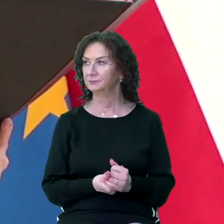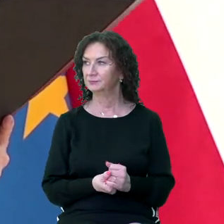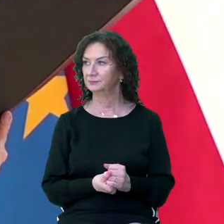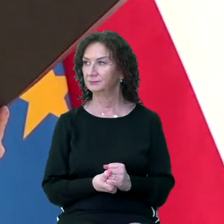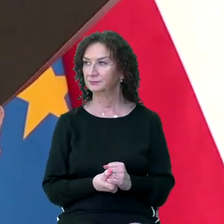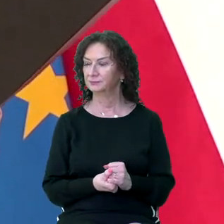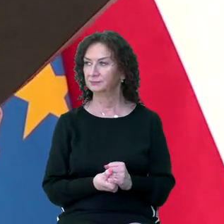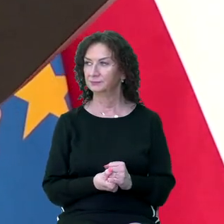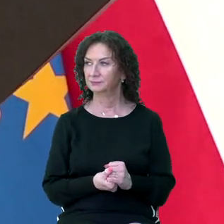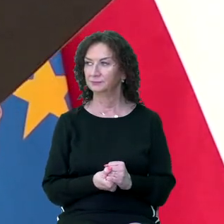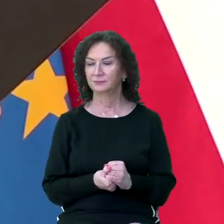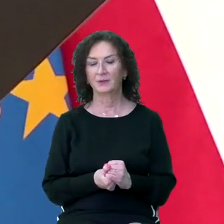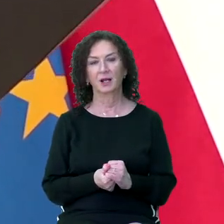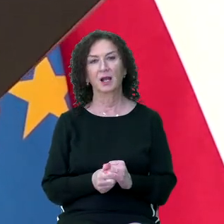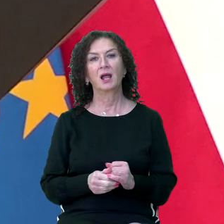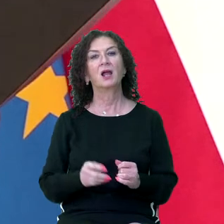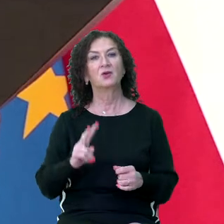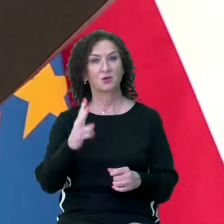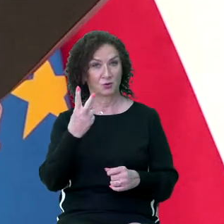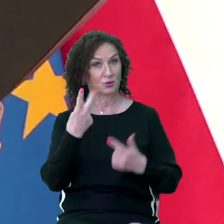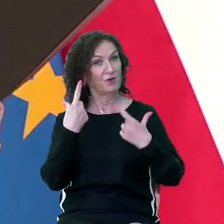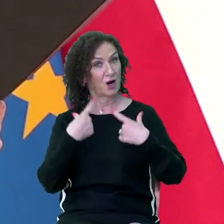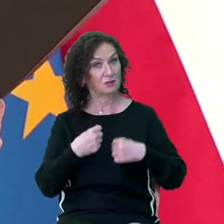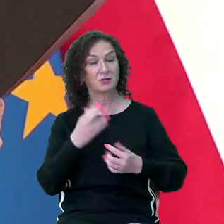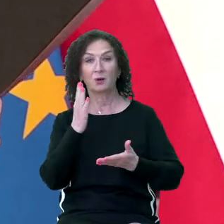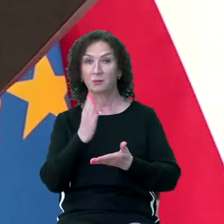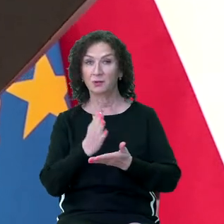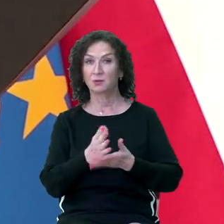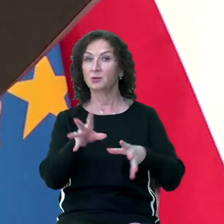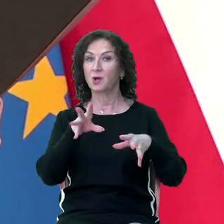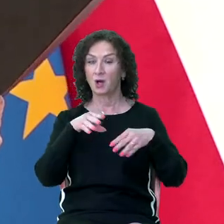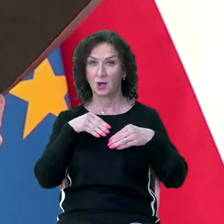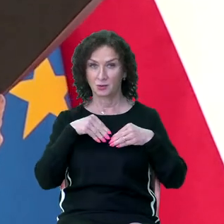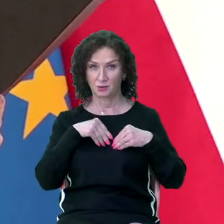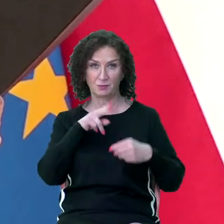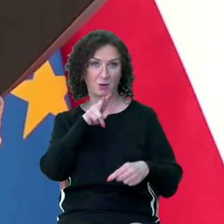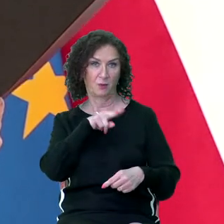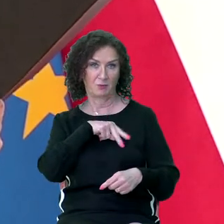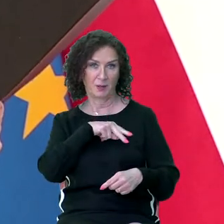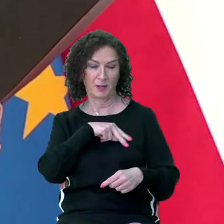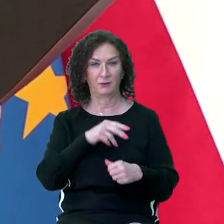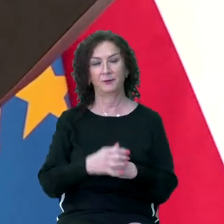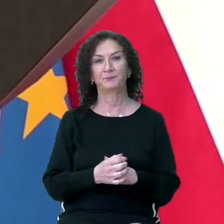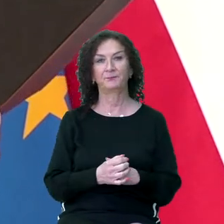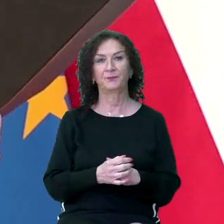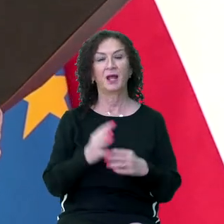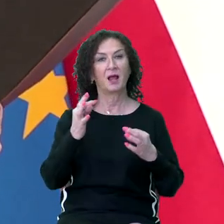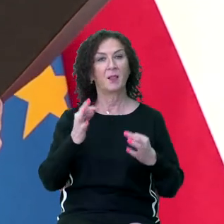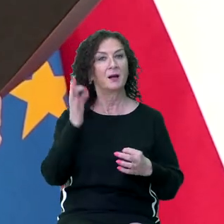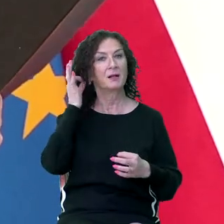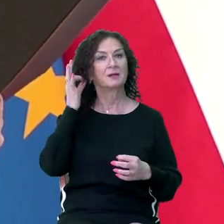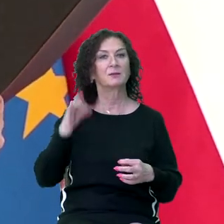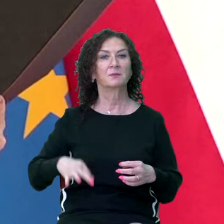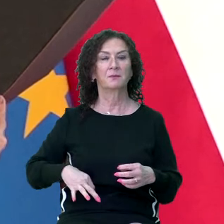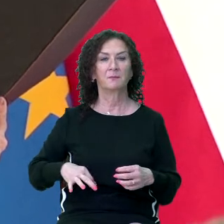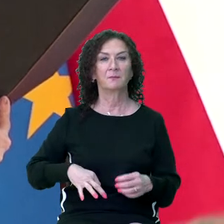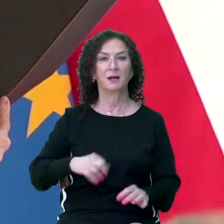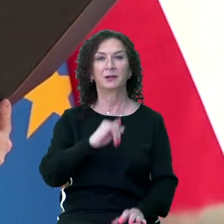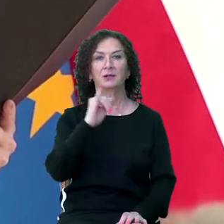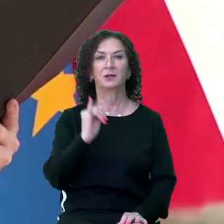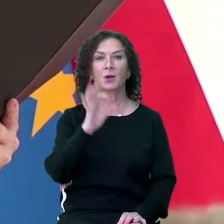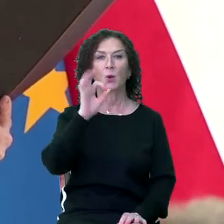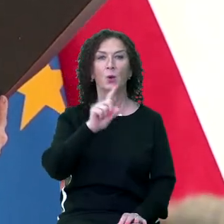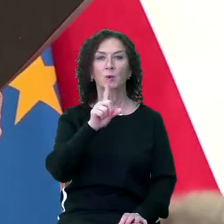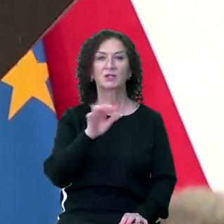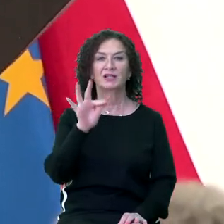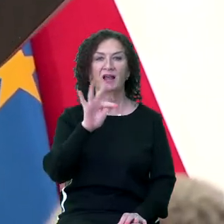funkcji szefa służby cywilnej. A teraz pani profesor Józefa Hrynkiewicz, zapraszam. Była posłanka na